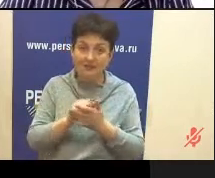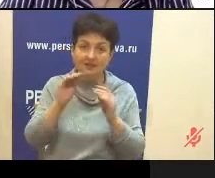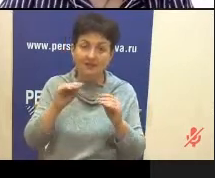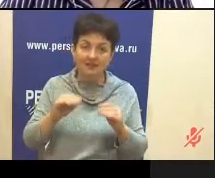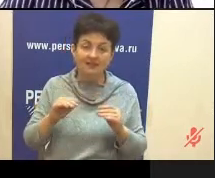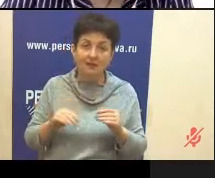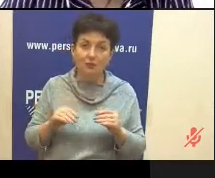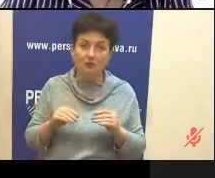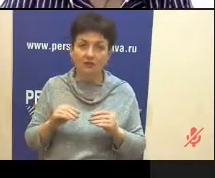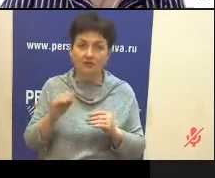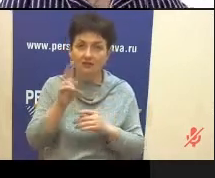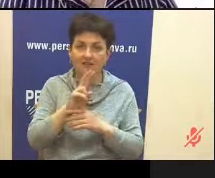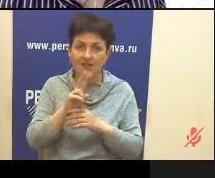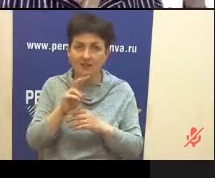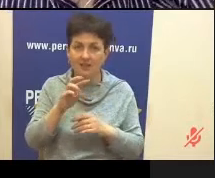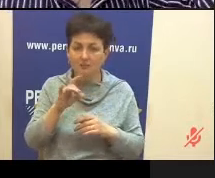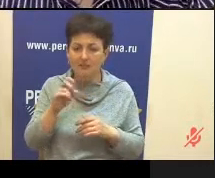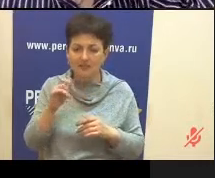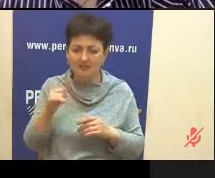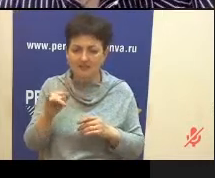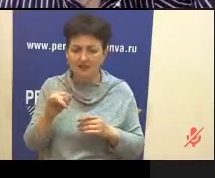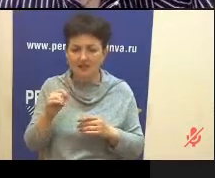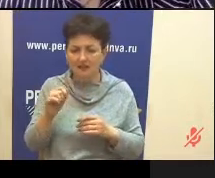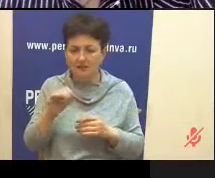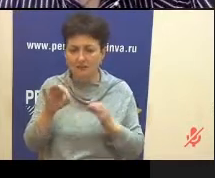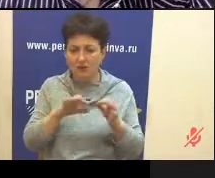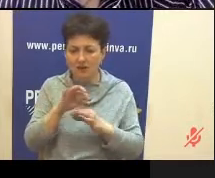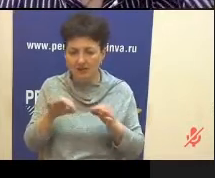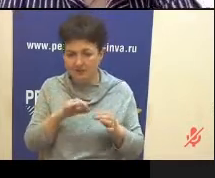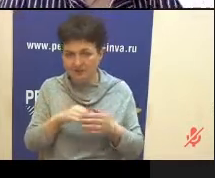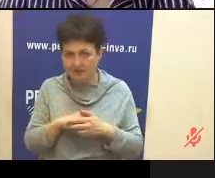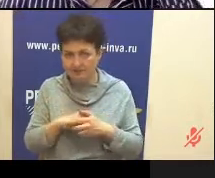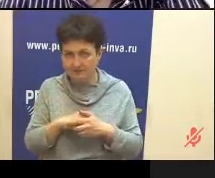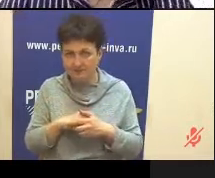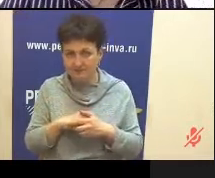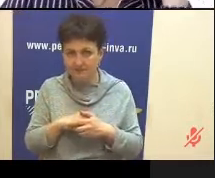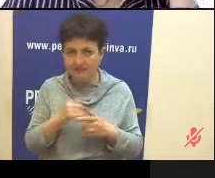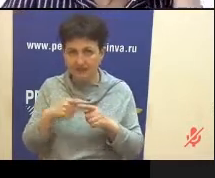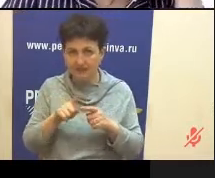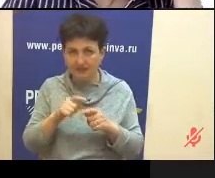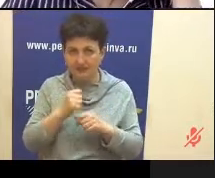фонд занимается разработкой видео-мультимедийных различных продуктов, проектов.